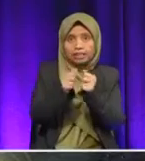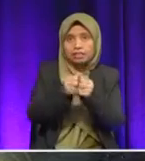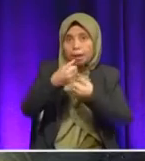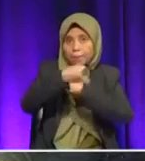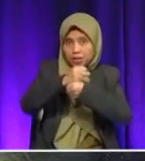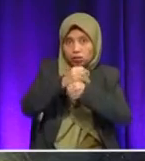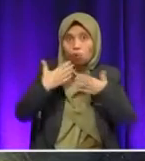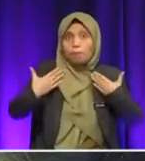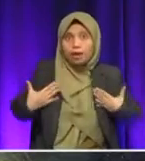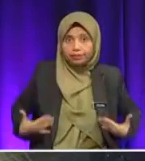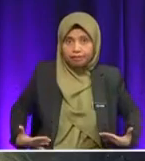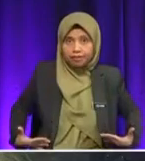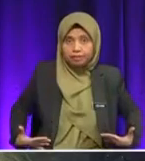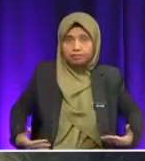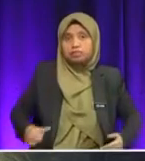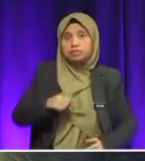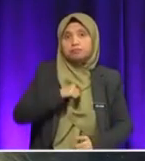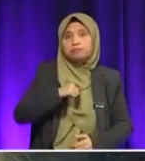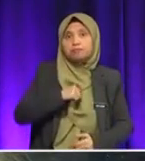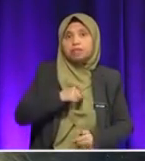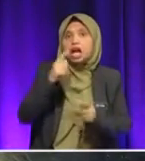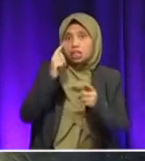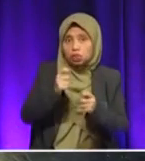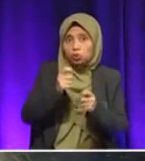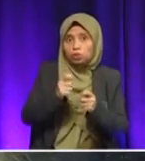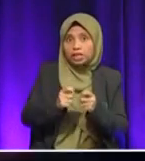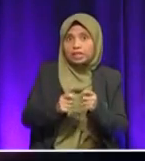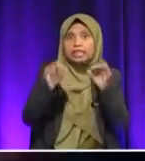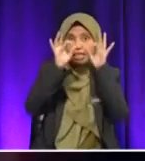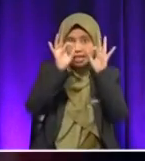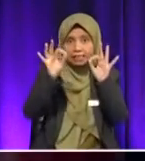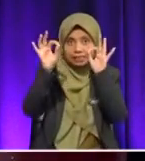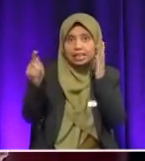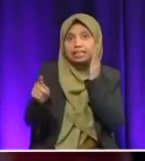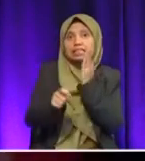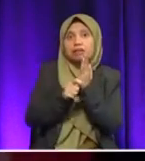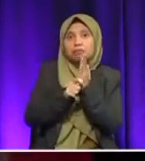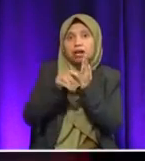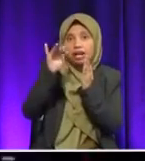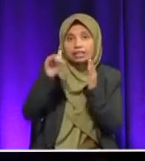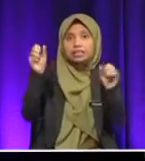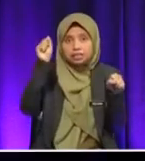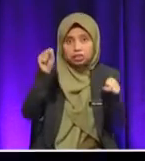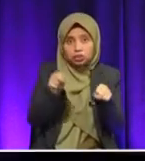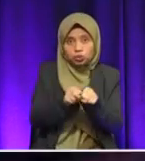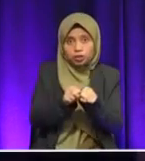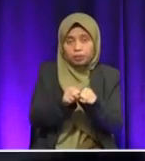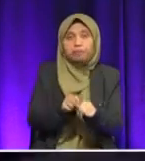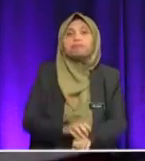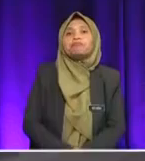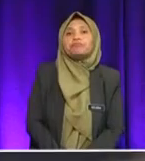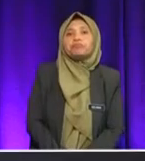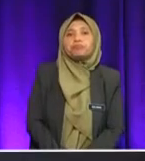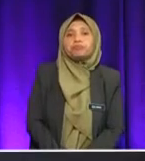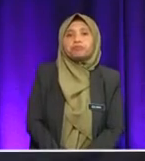juga style pakaian tersendiri dan tentukan juga hiasan tambahan dan ssri yang sesuai dengan style pakaian